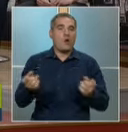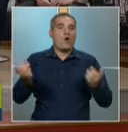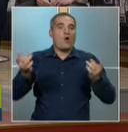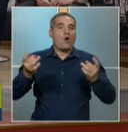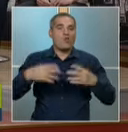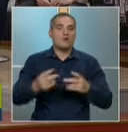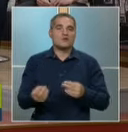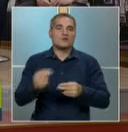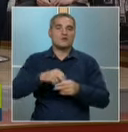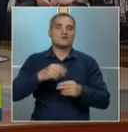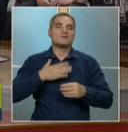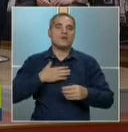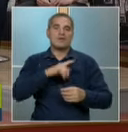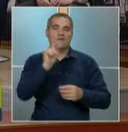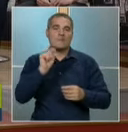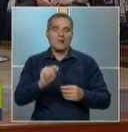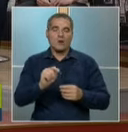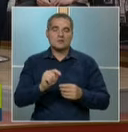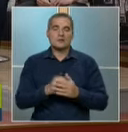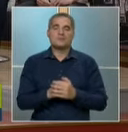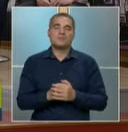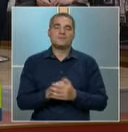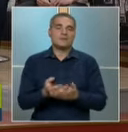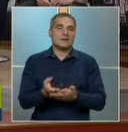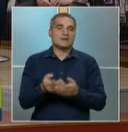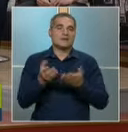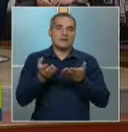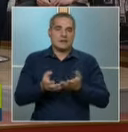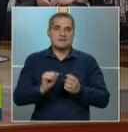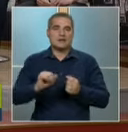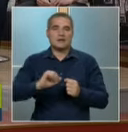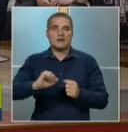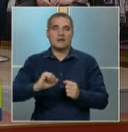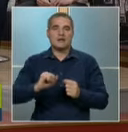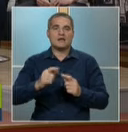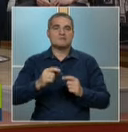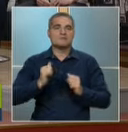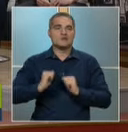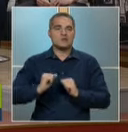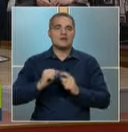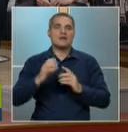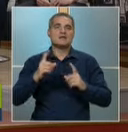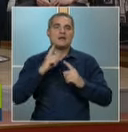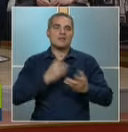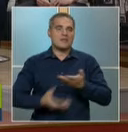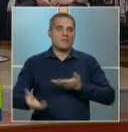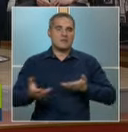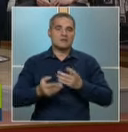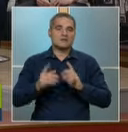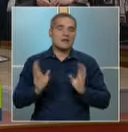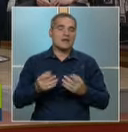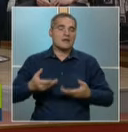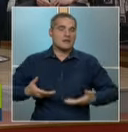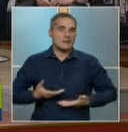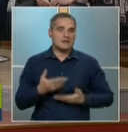се включат с своите въпроси, тези и опониране на дебатиращите, за да може да